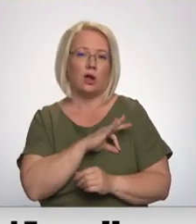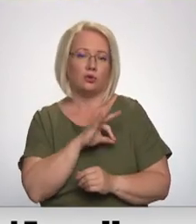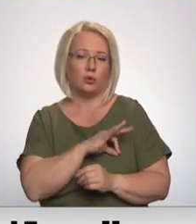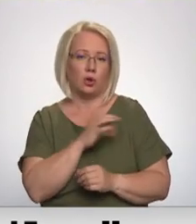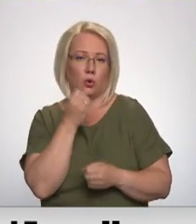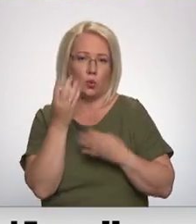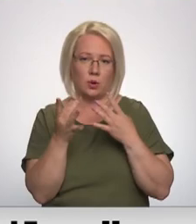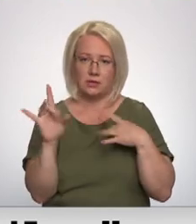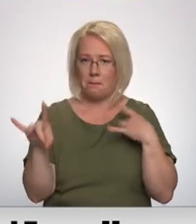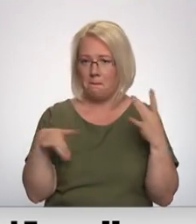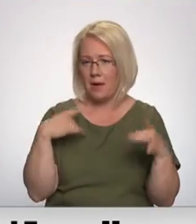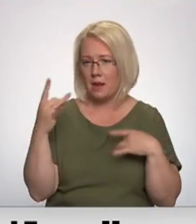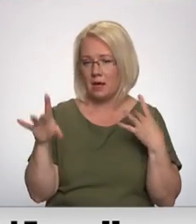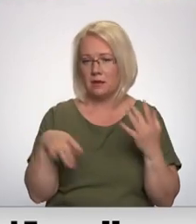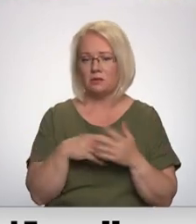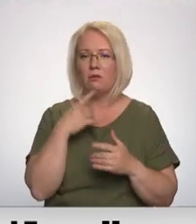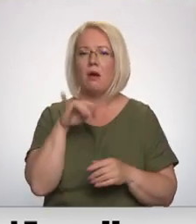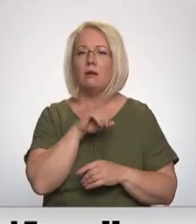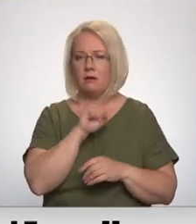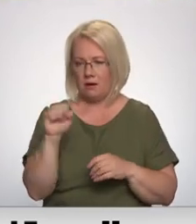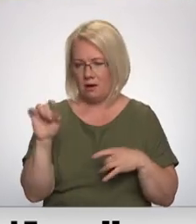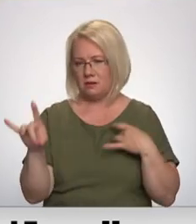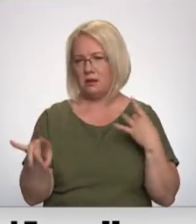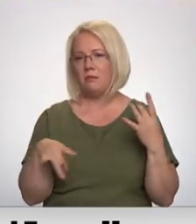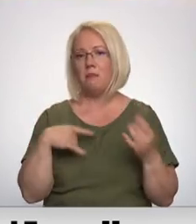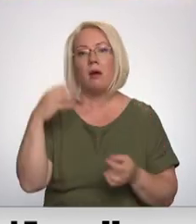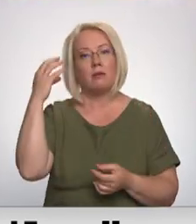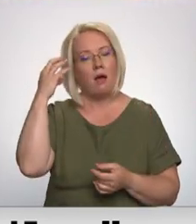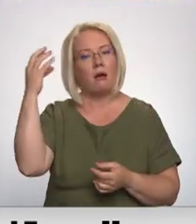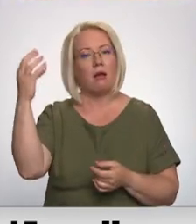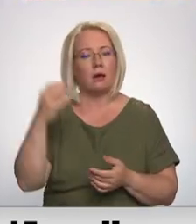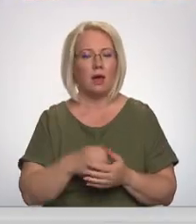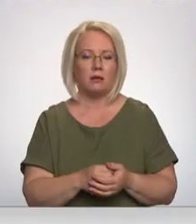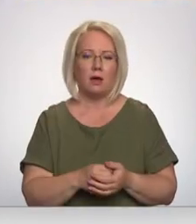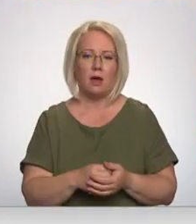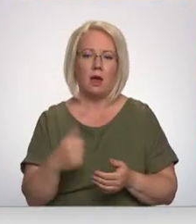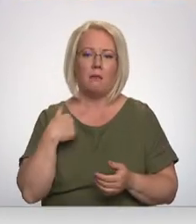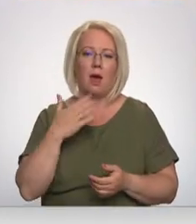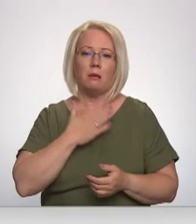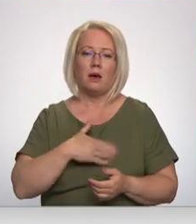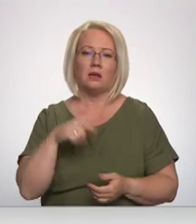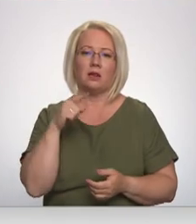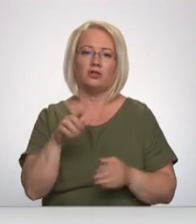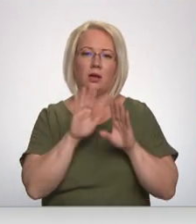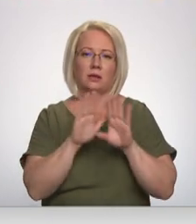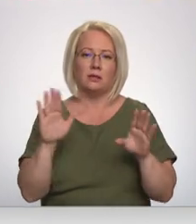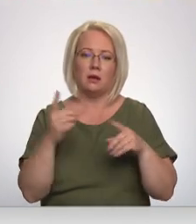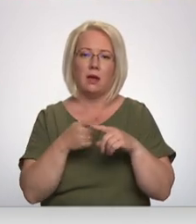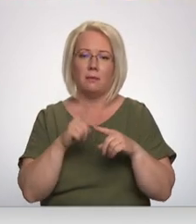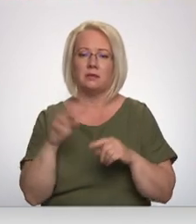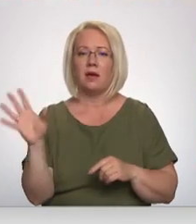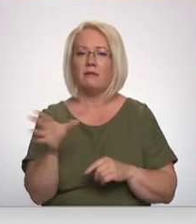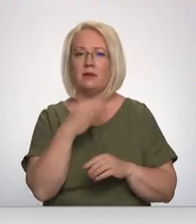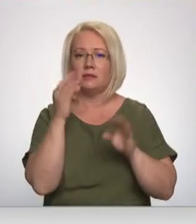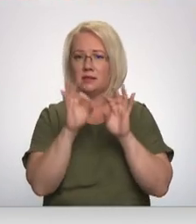ir cimperlīgas, ir vienkārši. Cimperlīga, jā, bet karalieni. Man patīk šī izstāde tāpēc, ka visas skaistās rozes